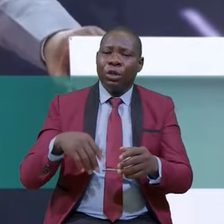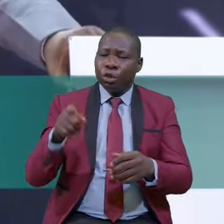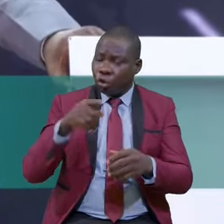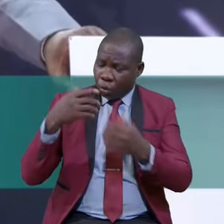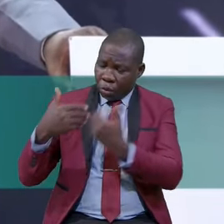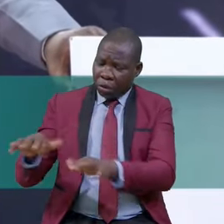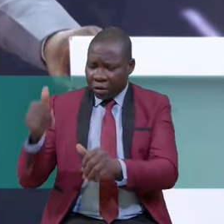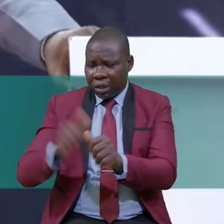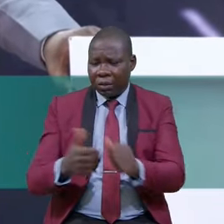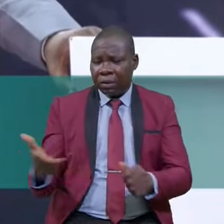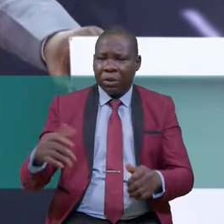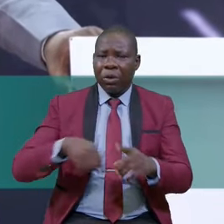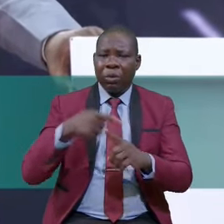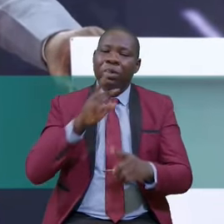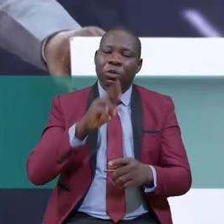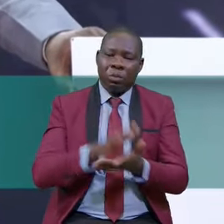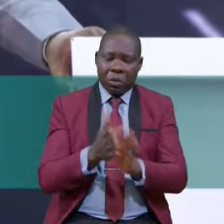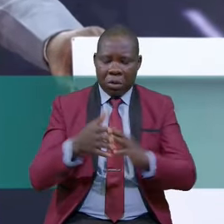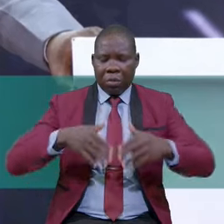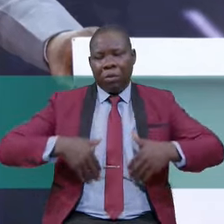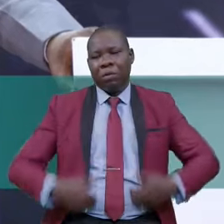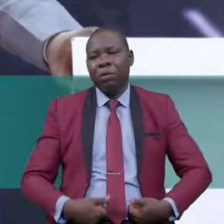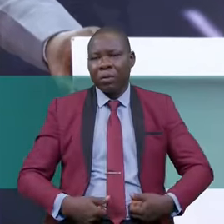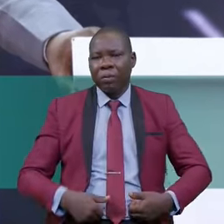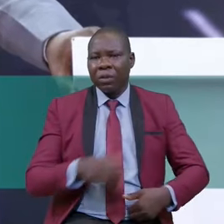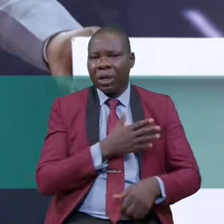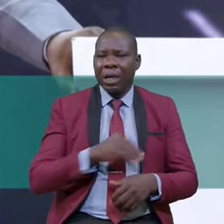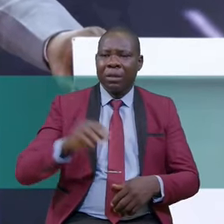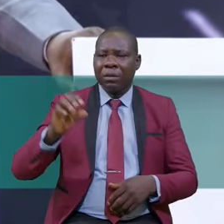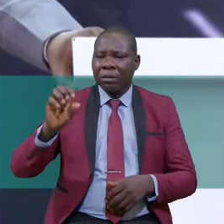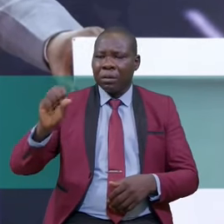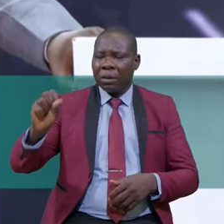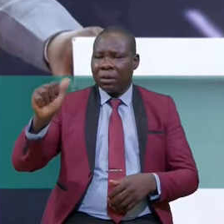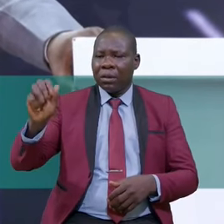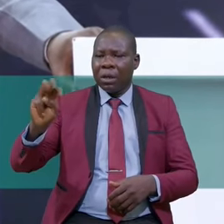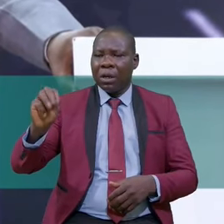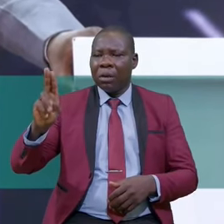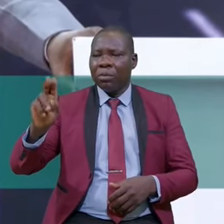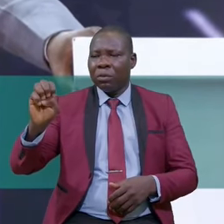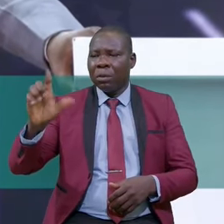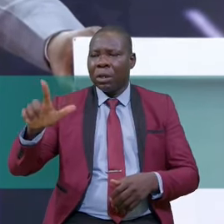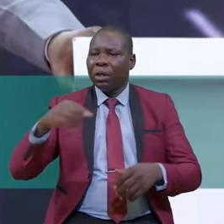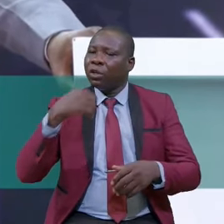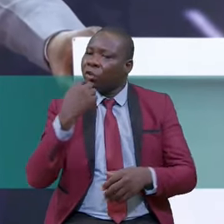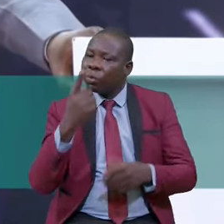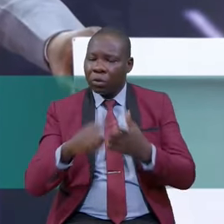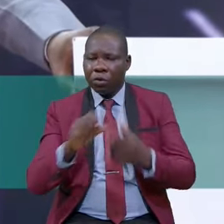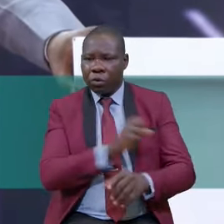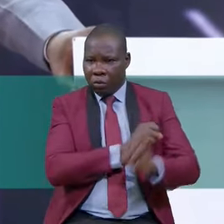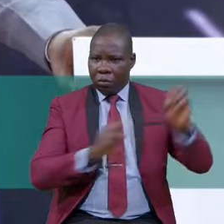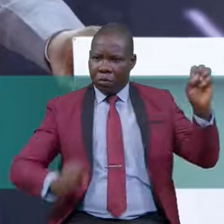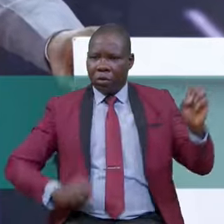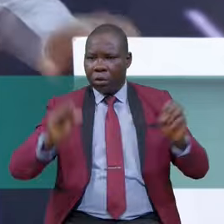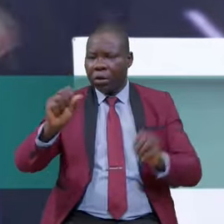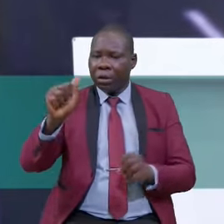Tu laisses tomber tout. Samuel a dit, pourquoi est-ce que tu as fait ça? When you were elected, when you